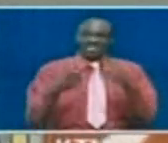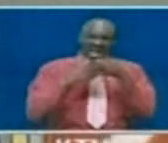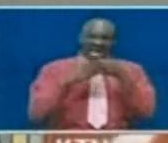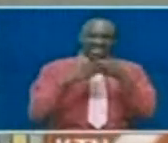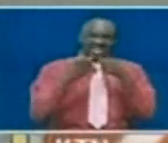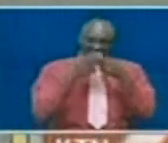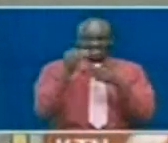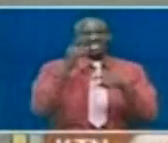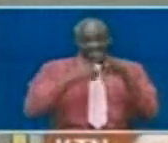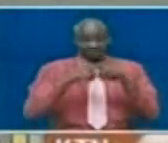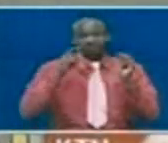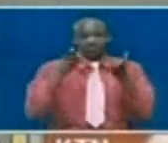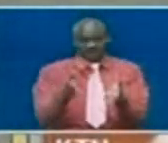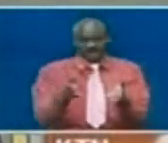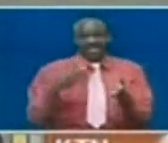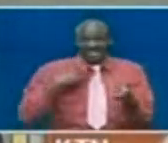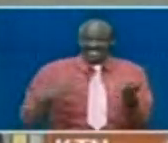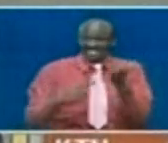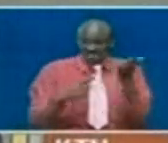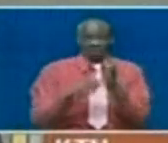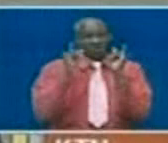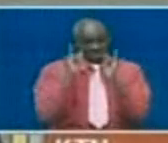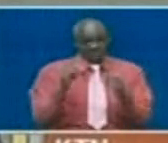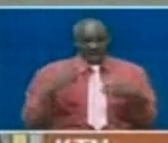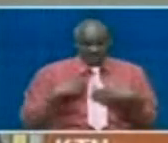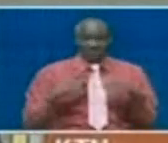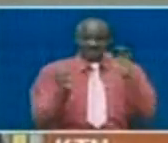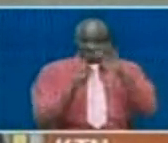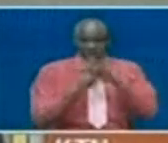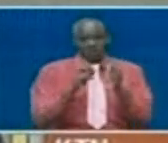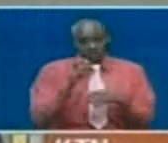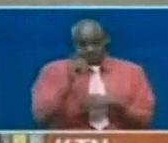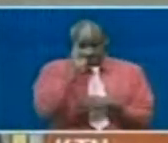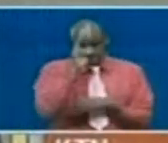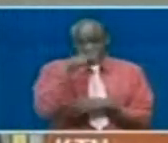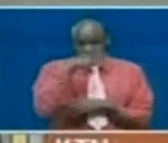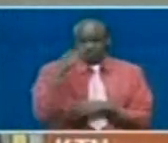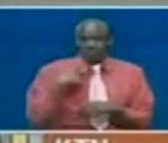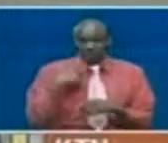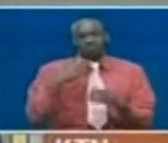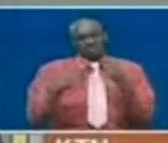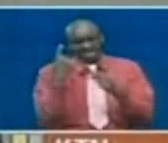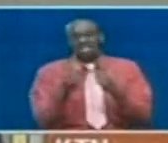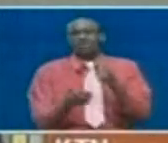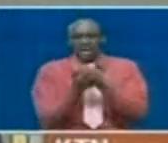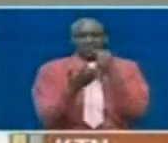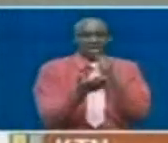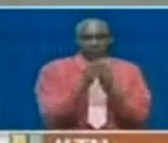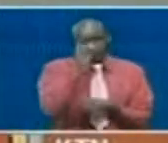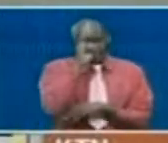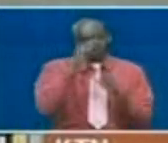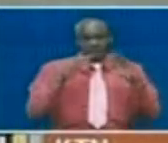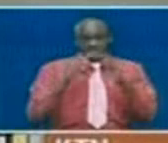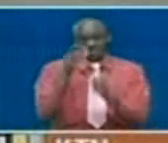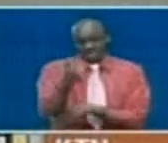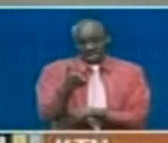miaka 90. Ndio teknolojia mpya ambayo idara ya polisi imeamua kuingilia kati ili kuweza kukabiliana na uhaba wa nyumba kwa maafisa wake.